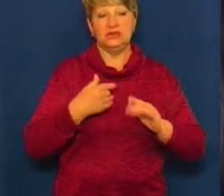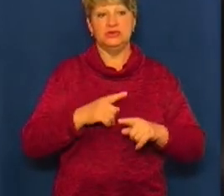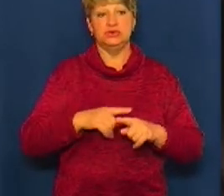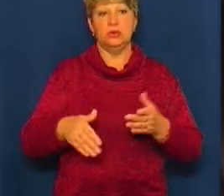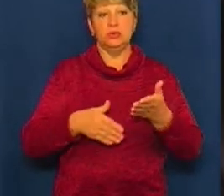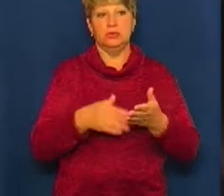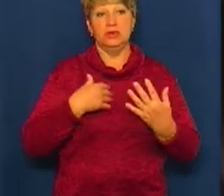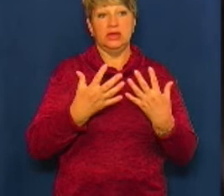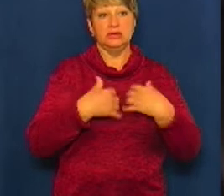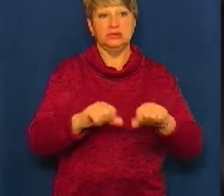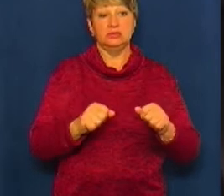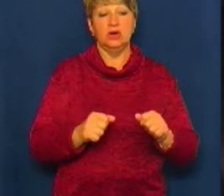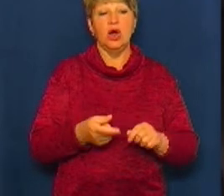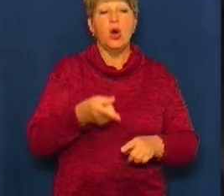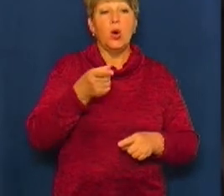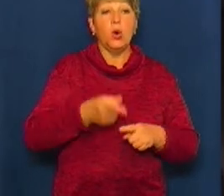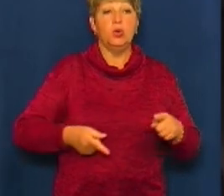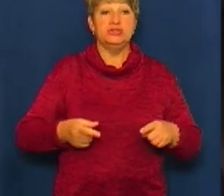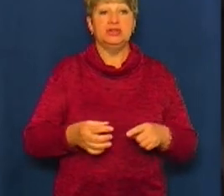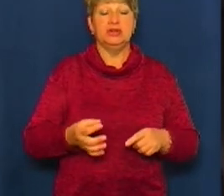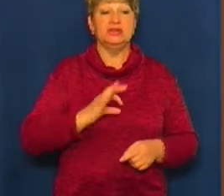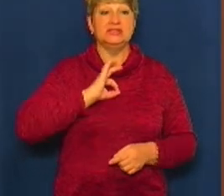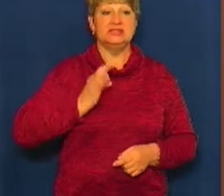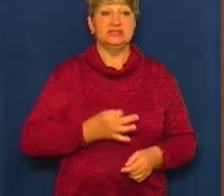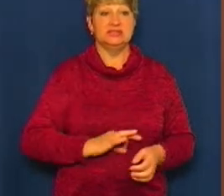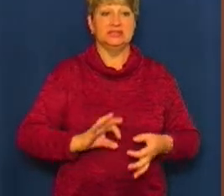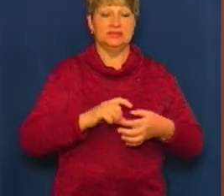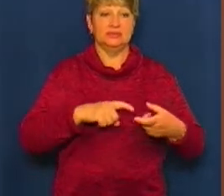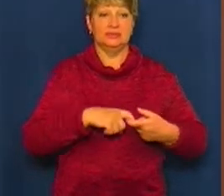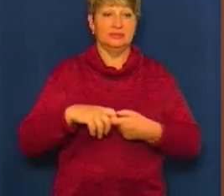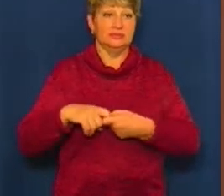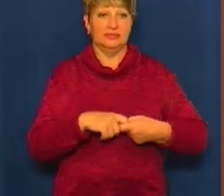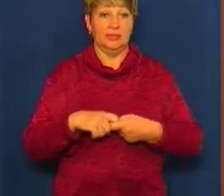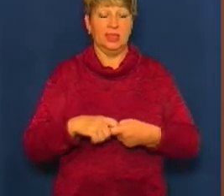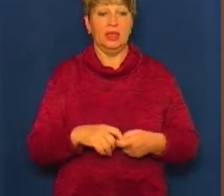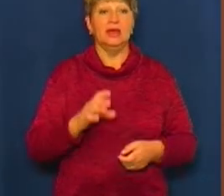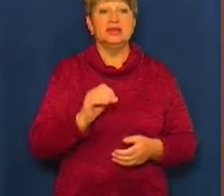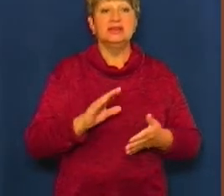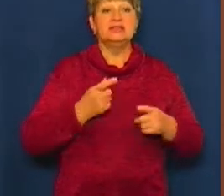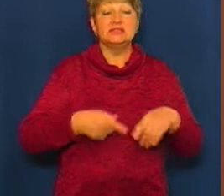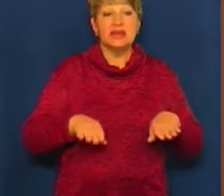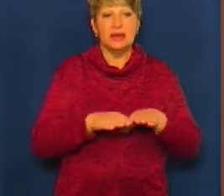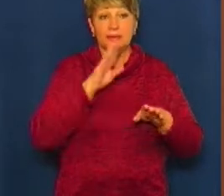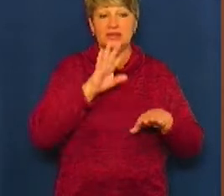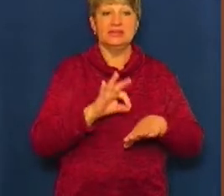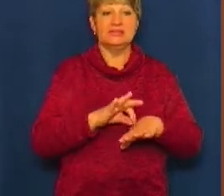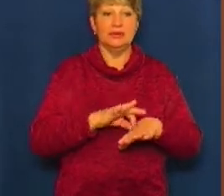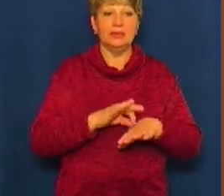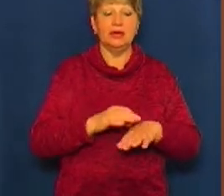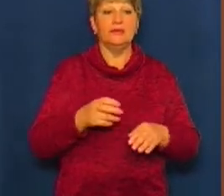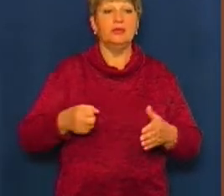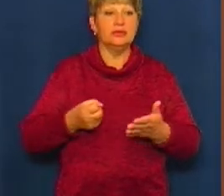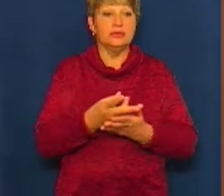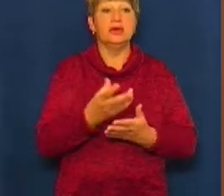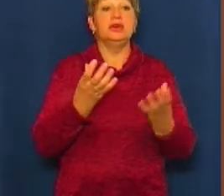сюди. Гостра кишкова інфекція констатували. Із симптомами гострого кишкового захворювання до лікарні